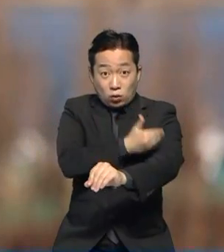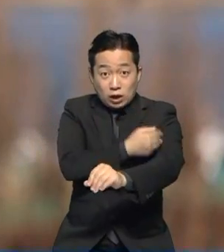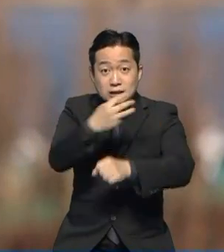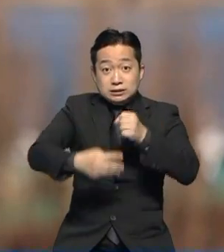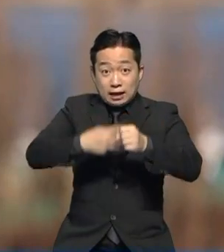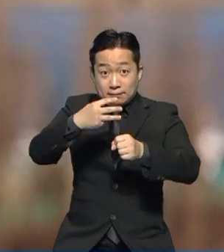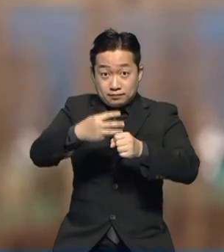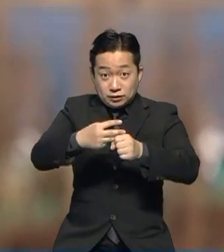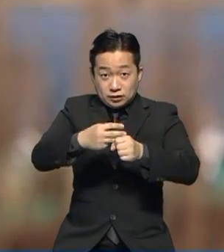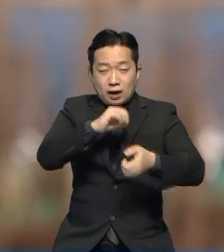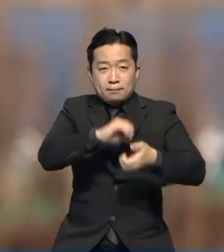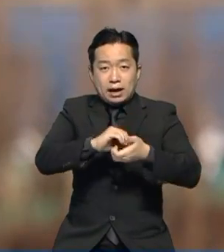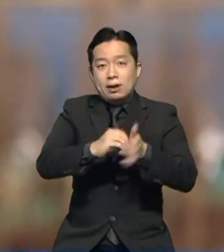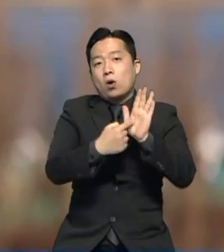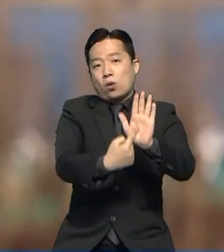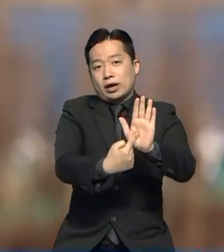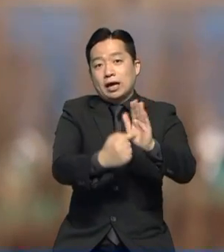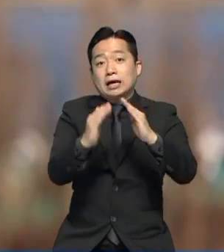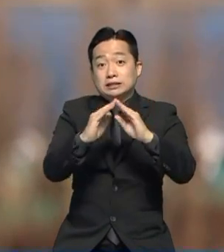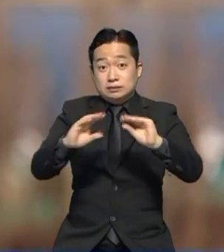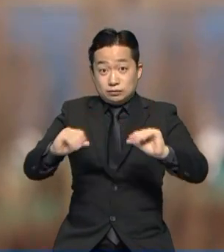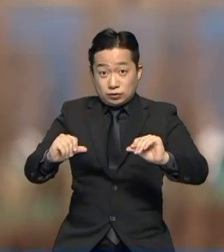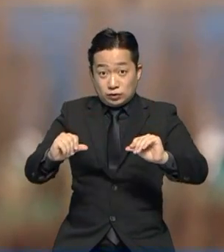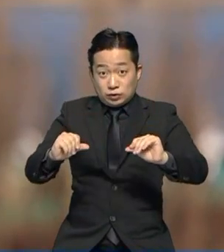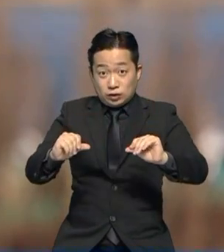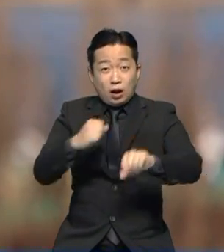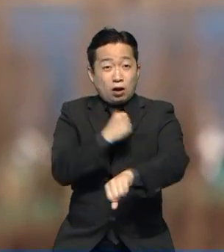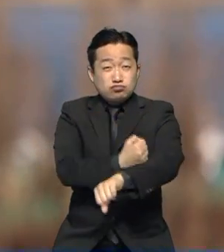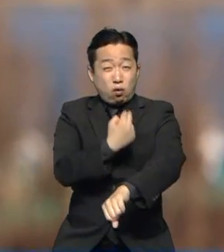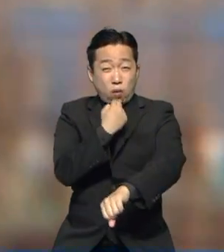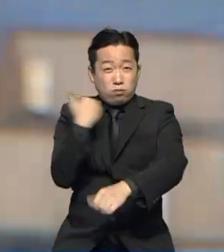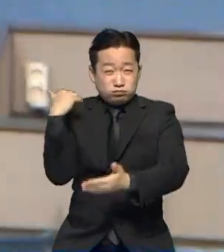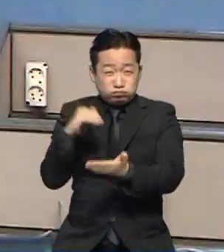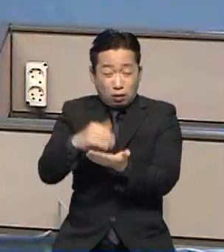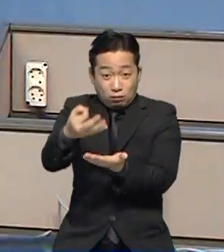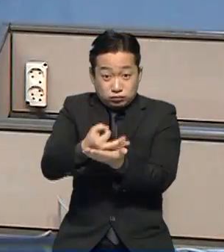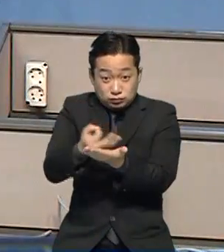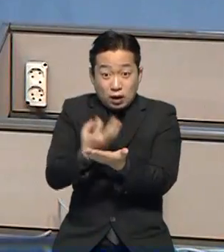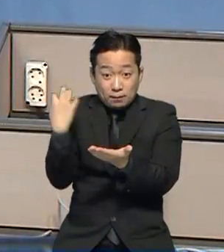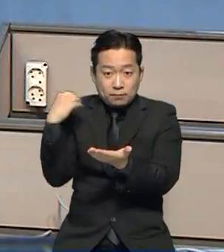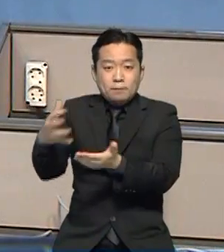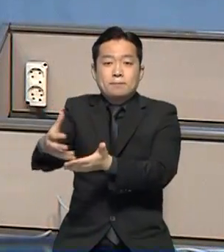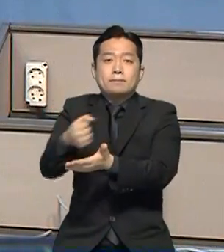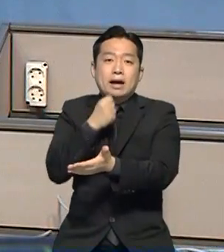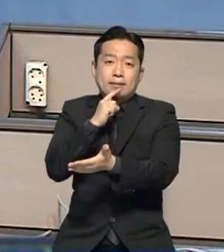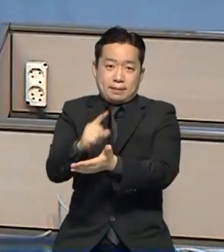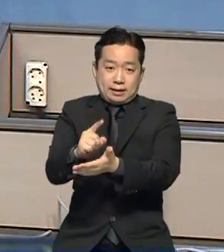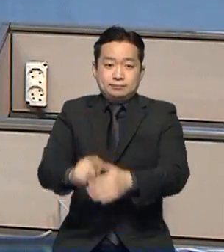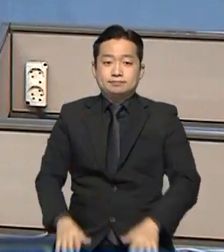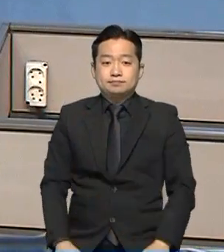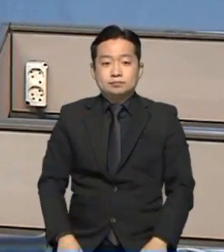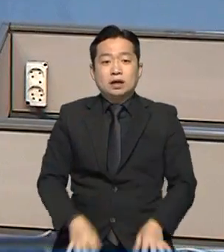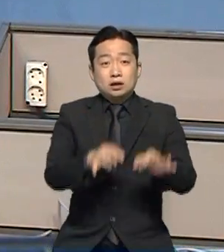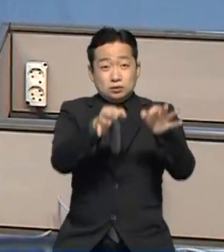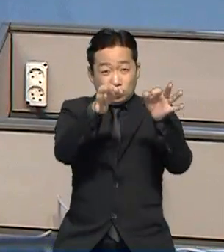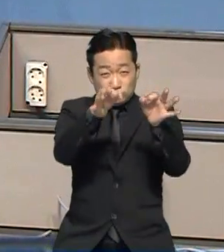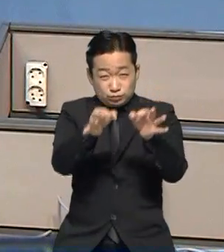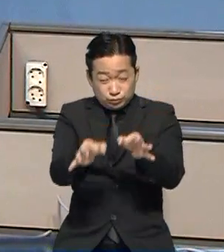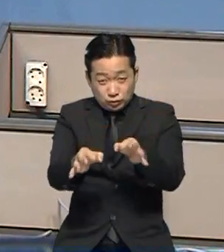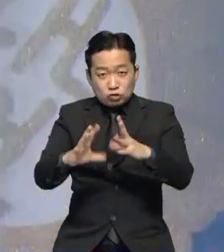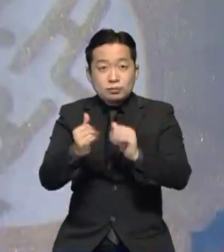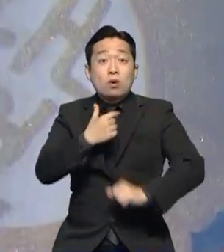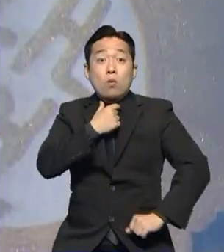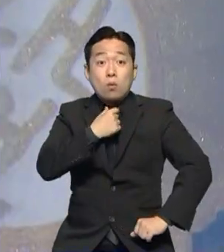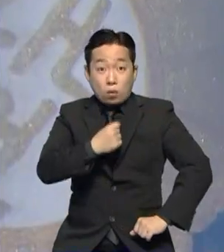3년마다 공개하고 부동산 불로소득을 환수하겠다는 겁니다. 가격 안정과 주거질 향상을 원하는 국민